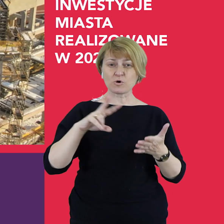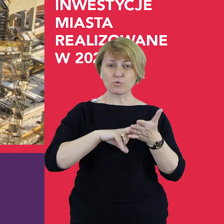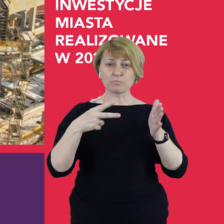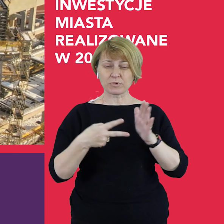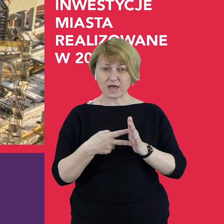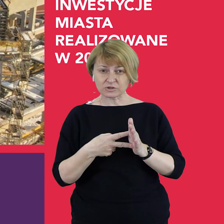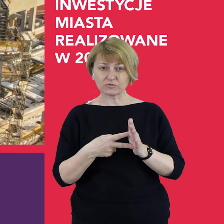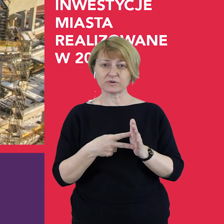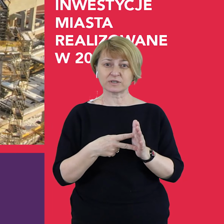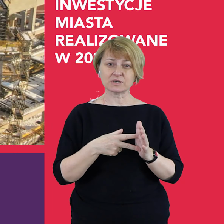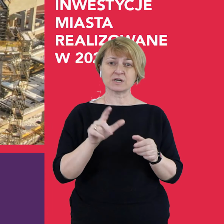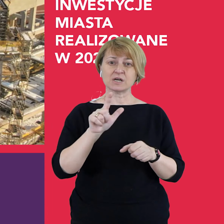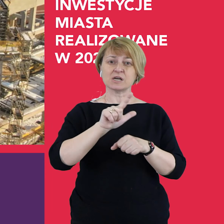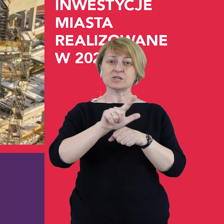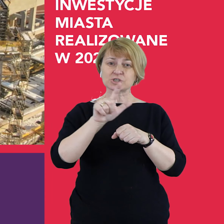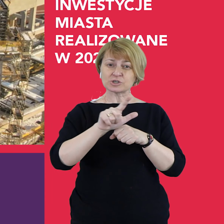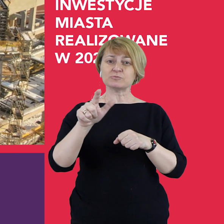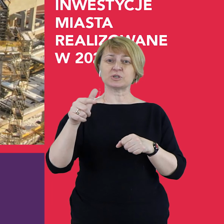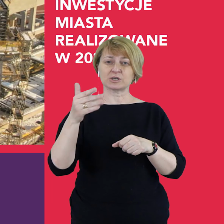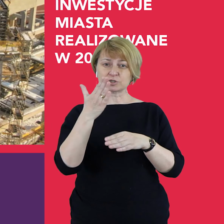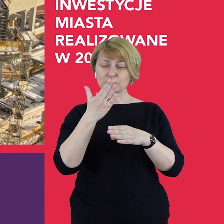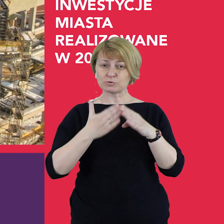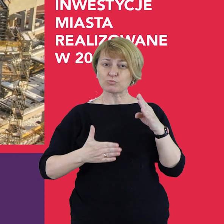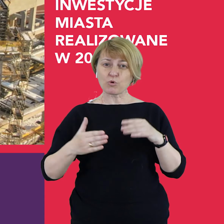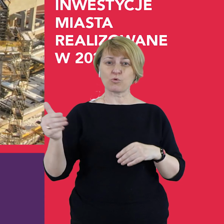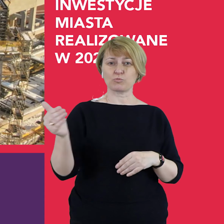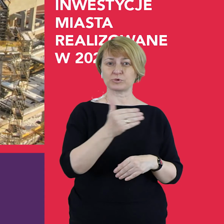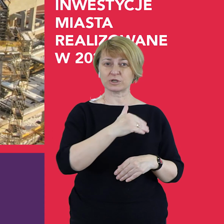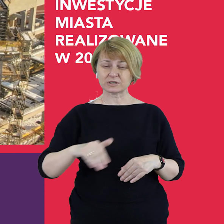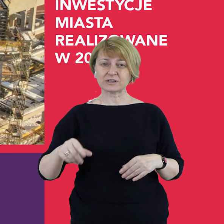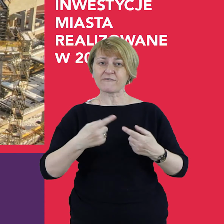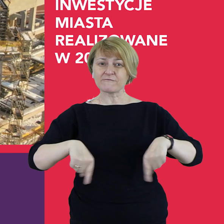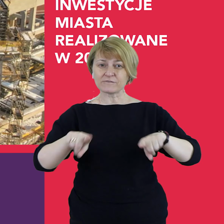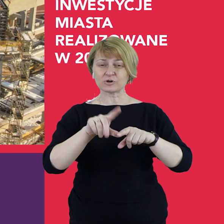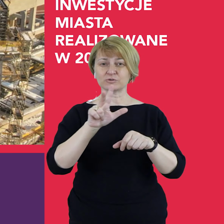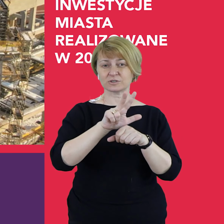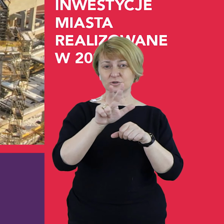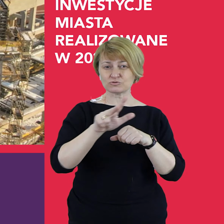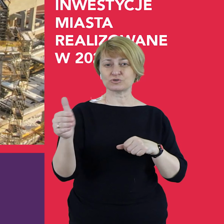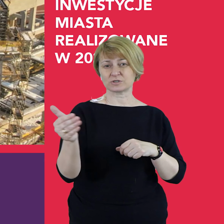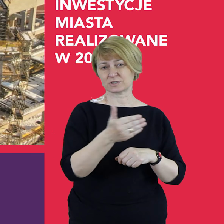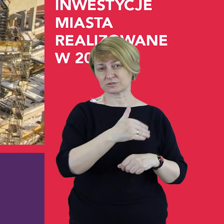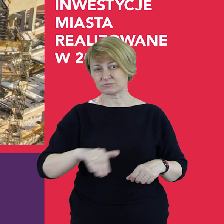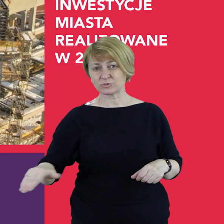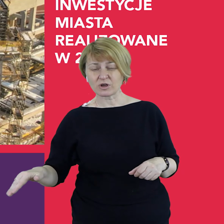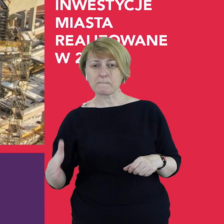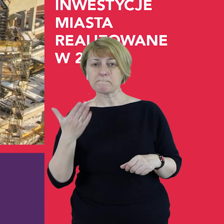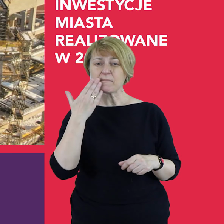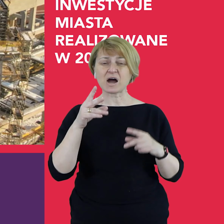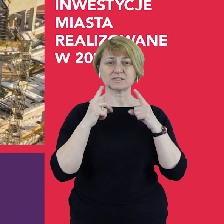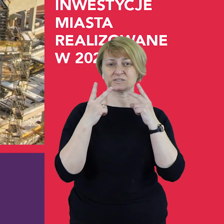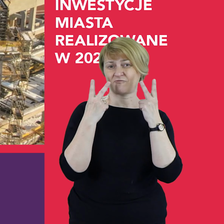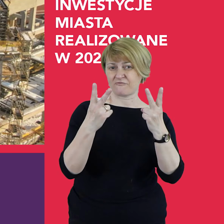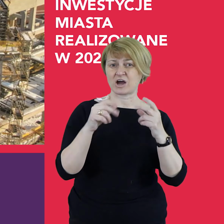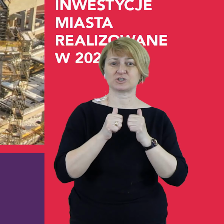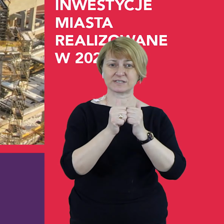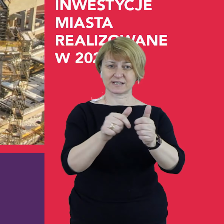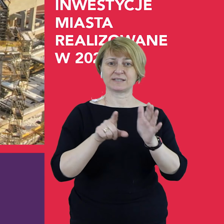Koszt zakładane inwestycja na poziomie 17,5 miliona, zrealizowane 13 milionów. Też niezwykle ważne